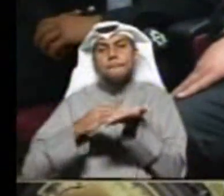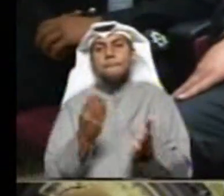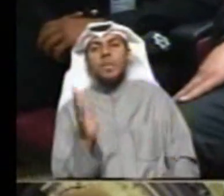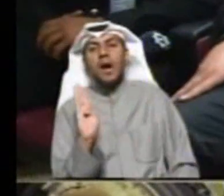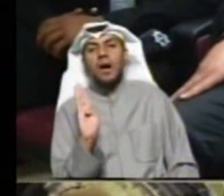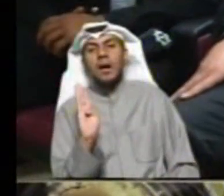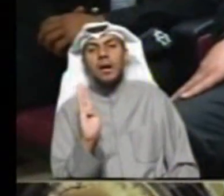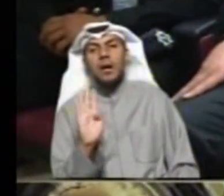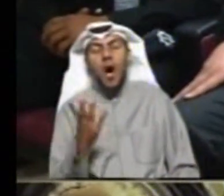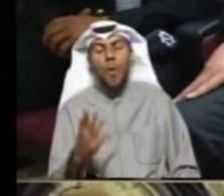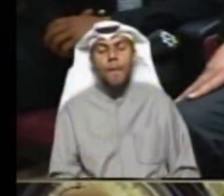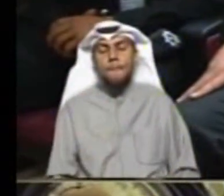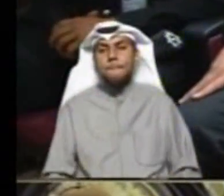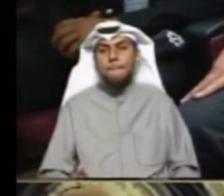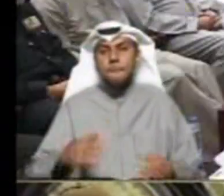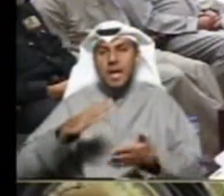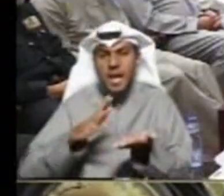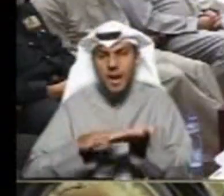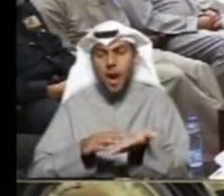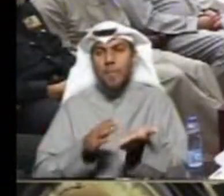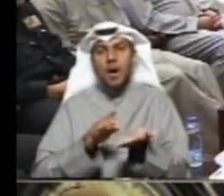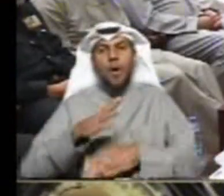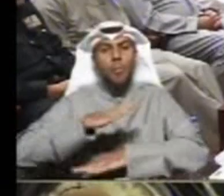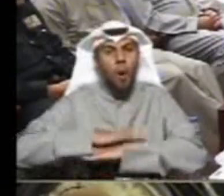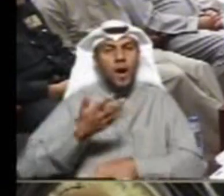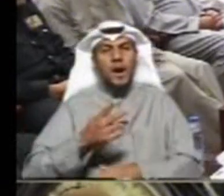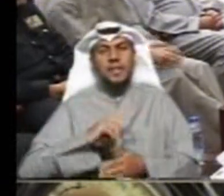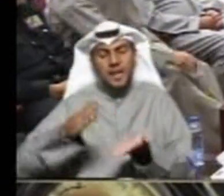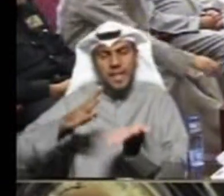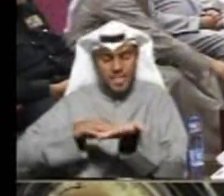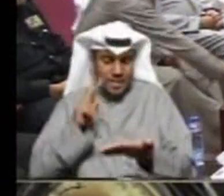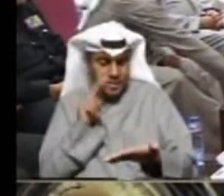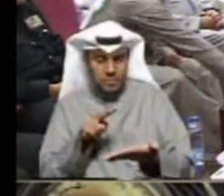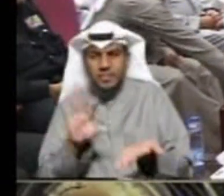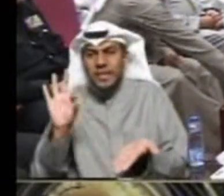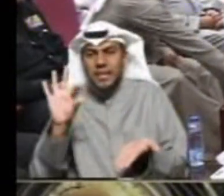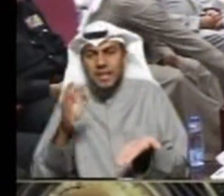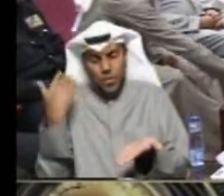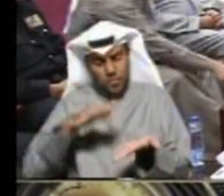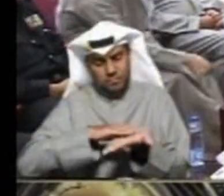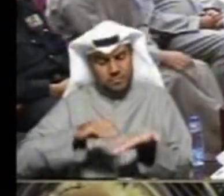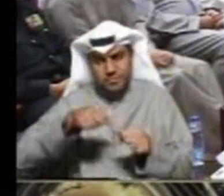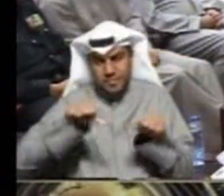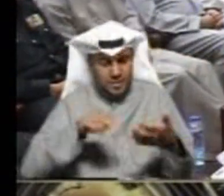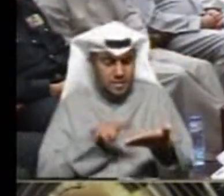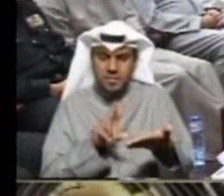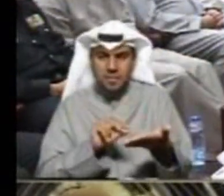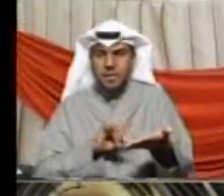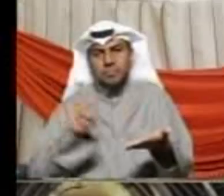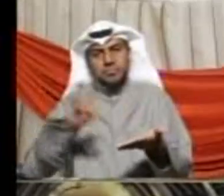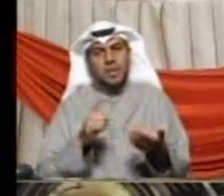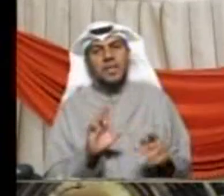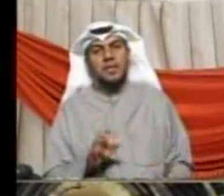إقامات مؤقتة أو إشعارات مغادرة بموجب ملصق الإقامة يتم السماح لهم بمغادرة البلاد